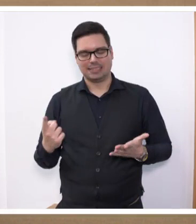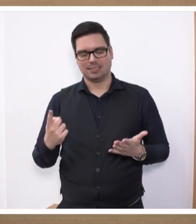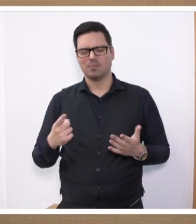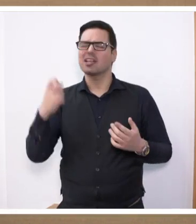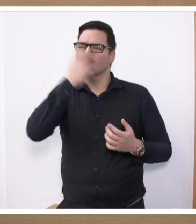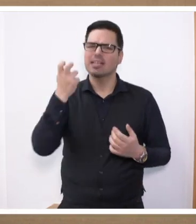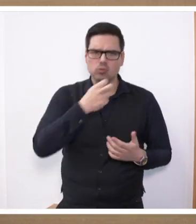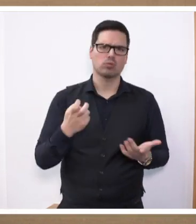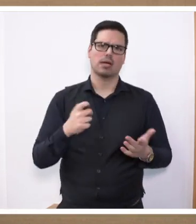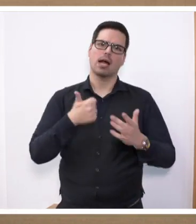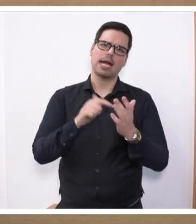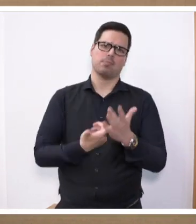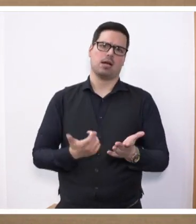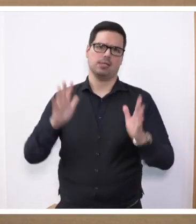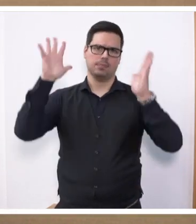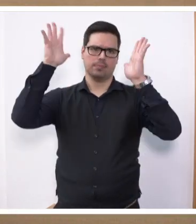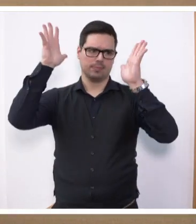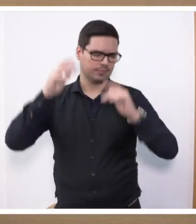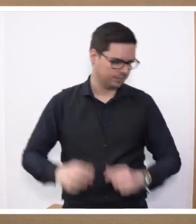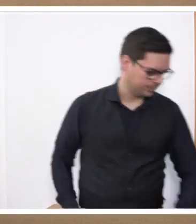doch wenigstens bitte einmal.